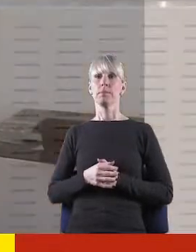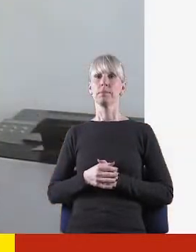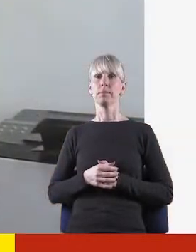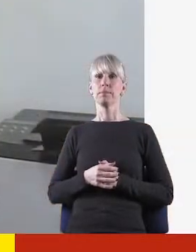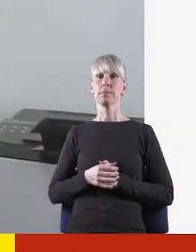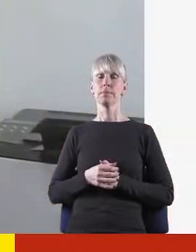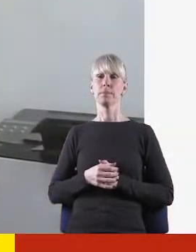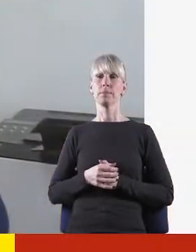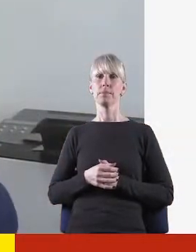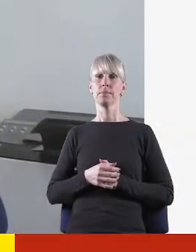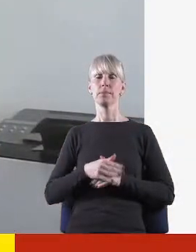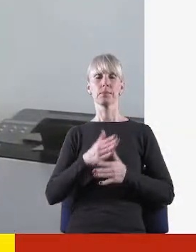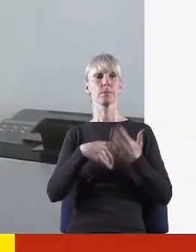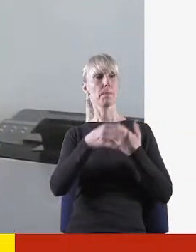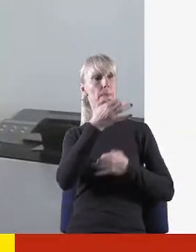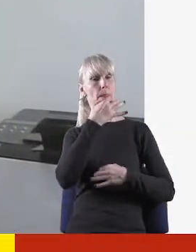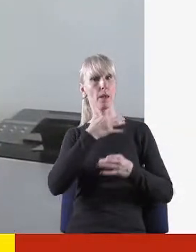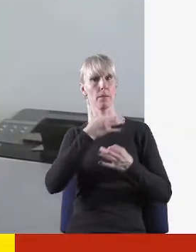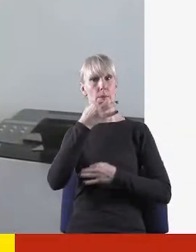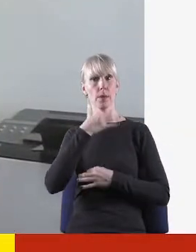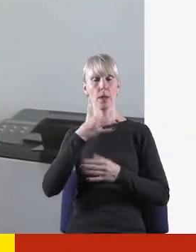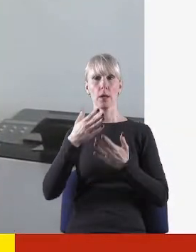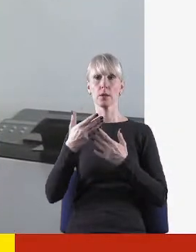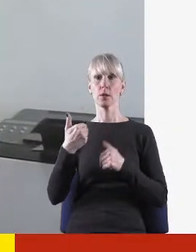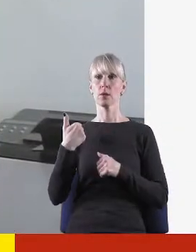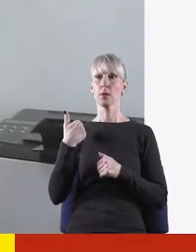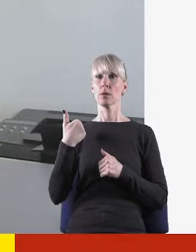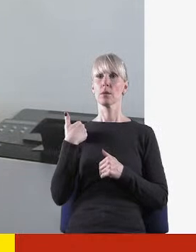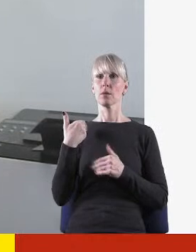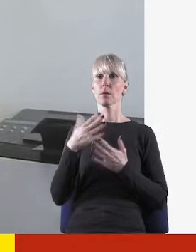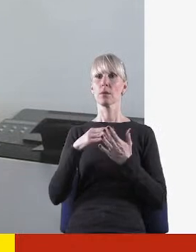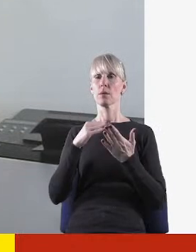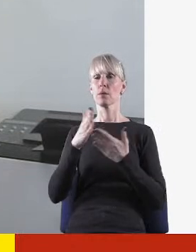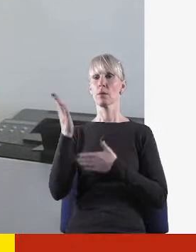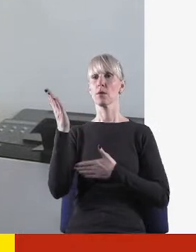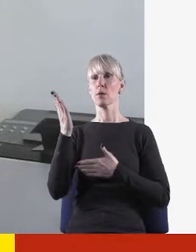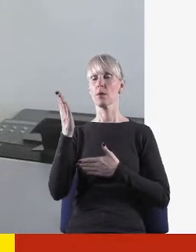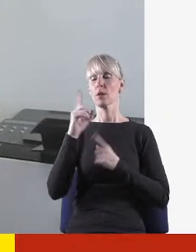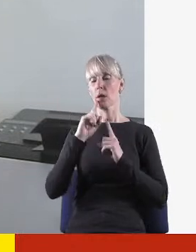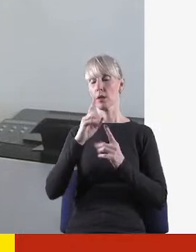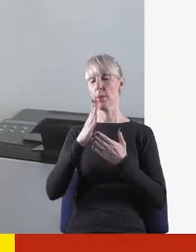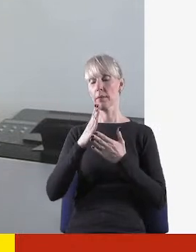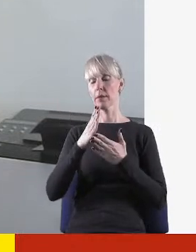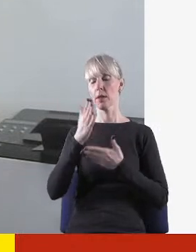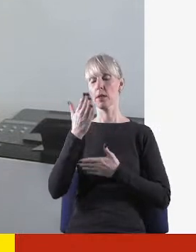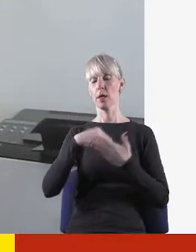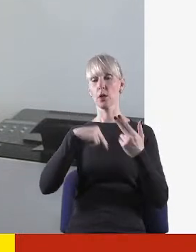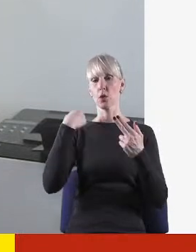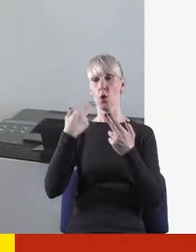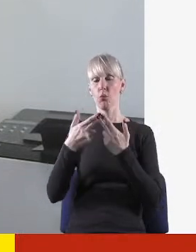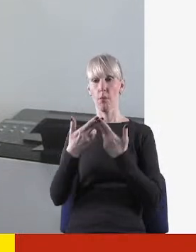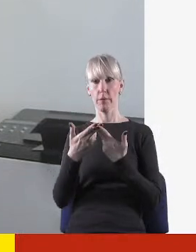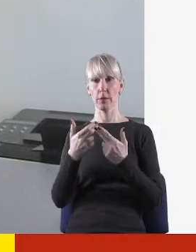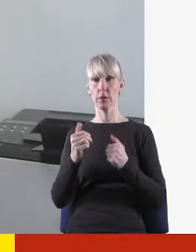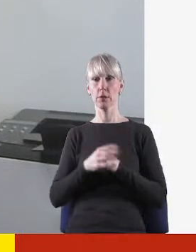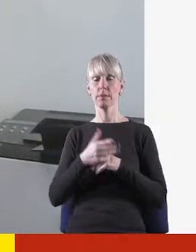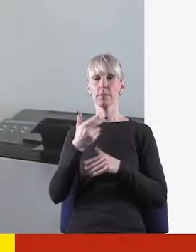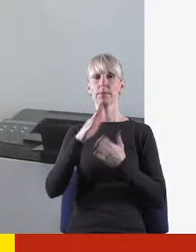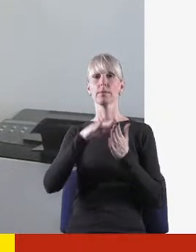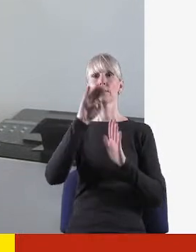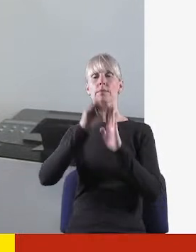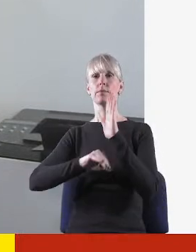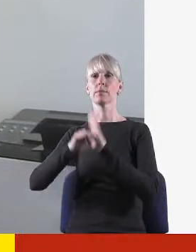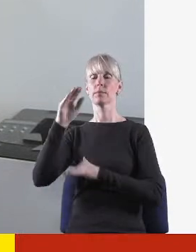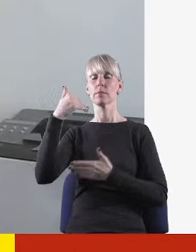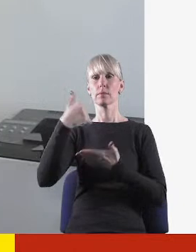w pytaniu pana radnego Gajskiego już tkwi po części odpowiedź, bo niewątpliwie te programy pomocowe,